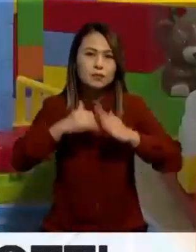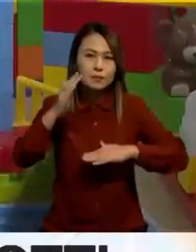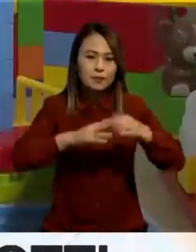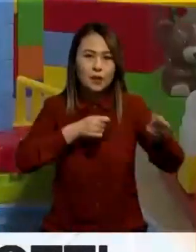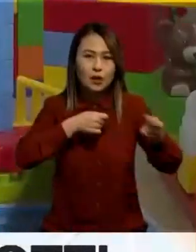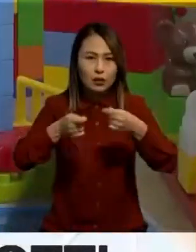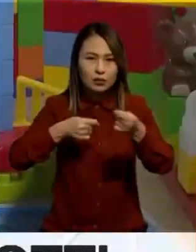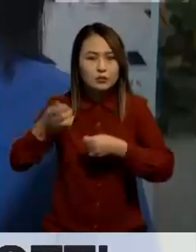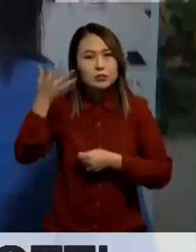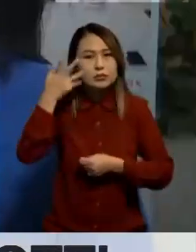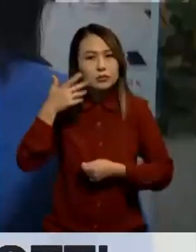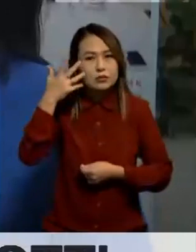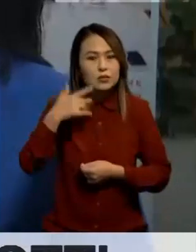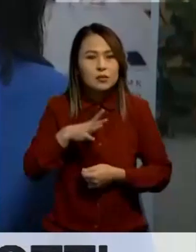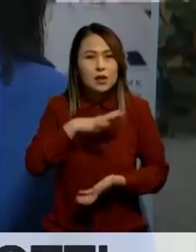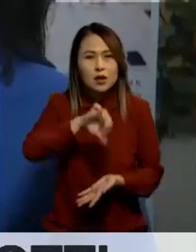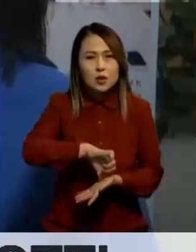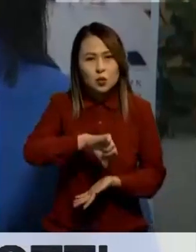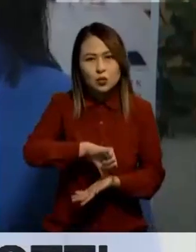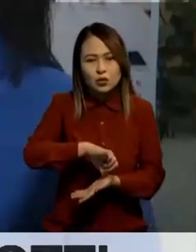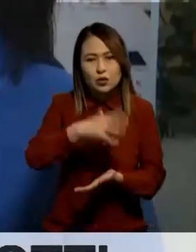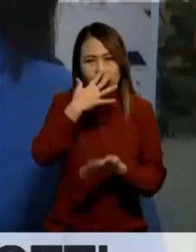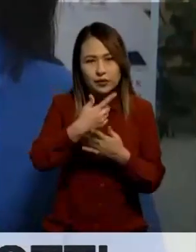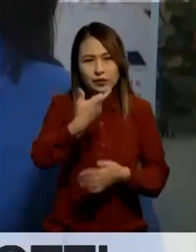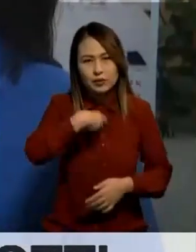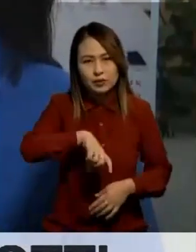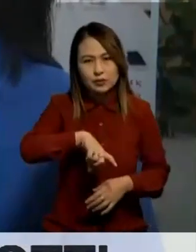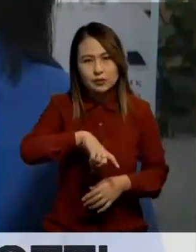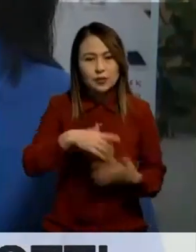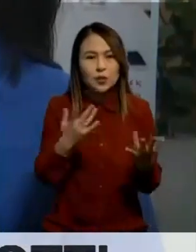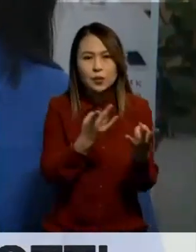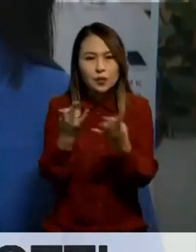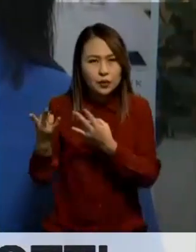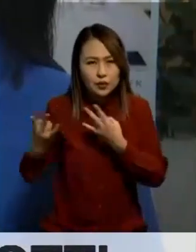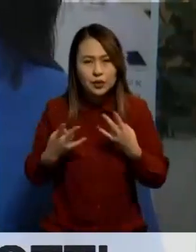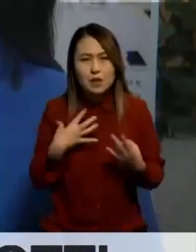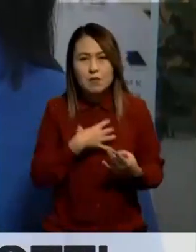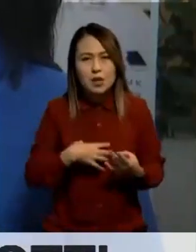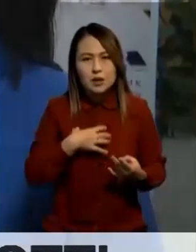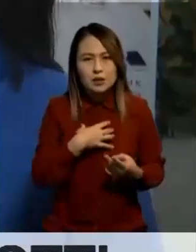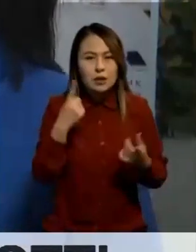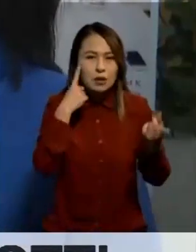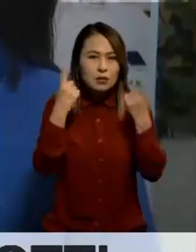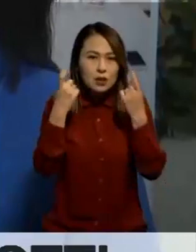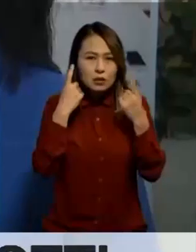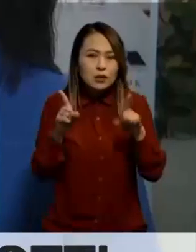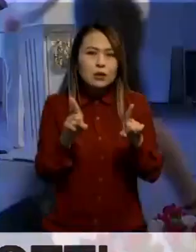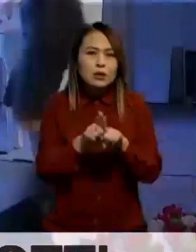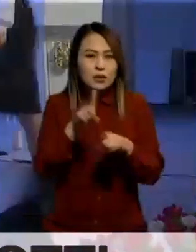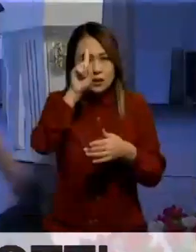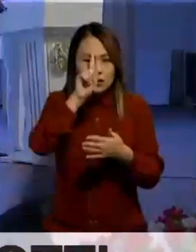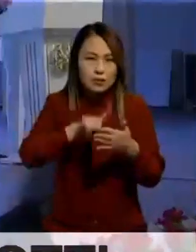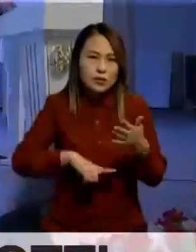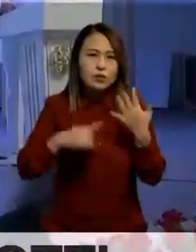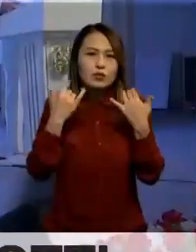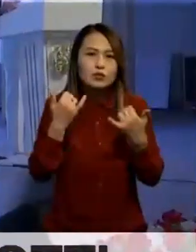алмасу барысында қатысушылар өздеріне қажетті маңызды мәлімет алады деген сенімдемін.